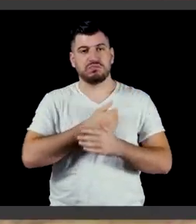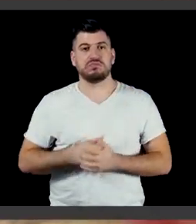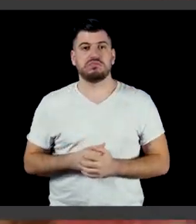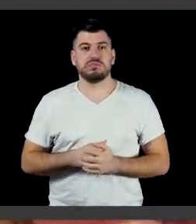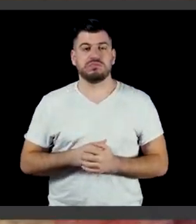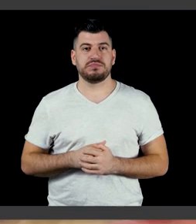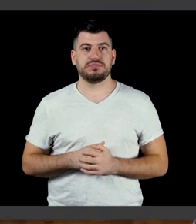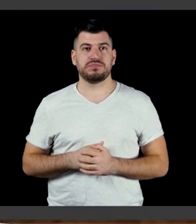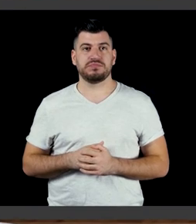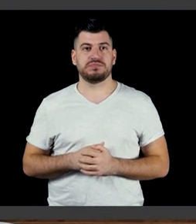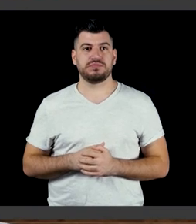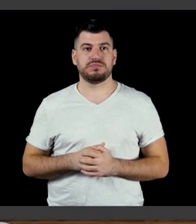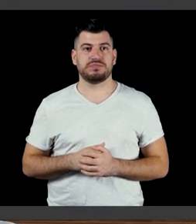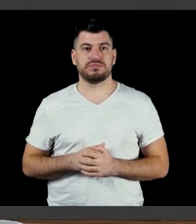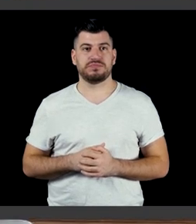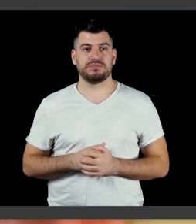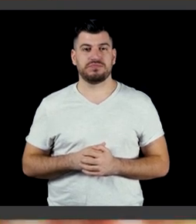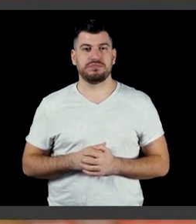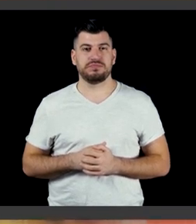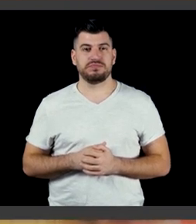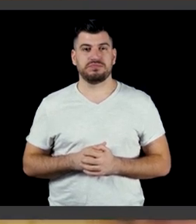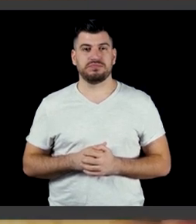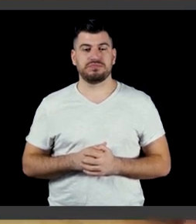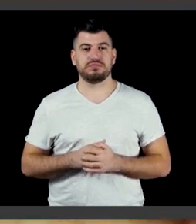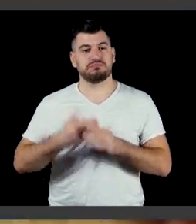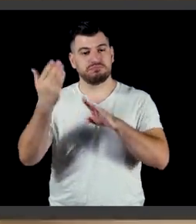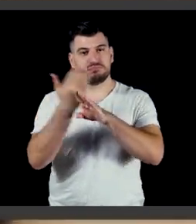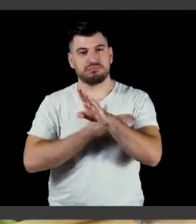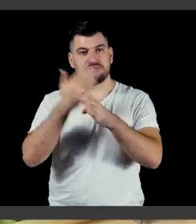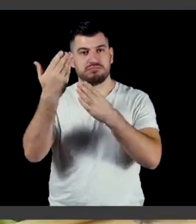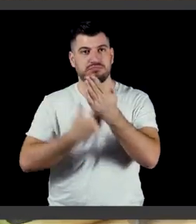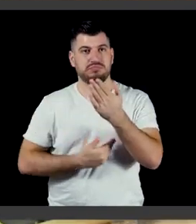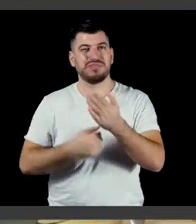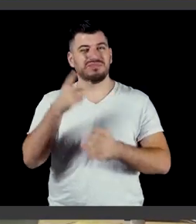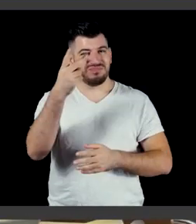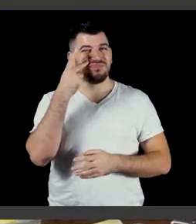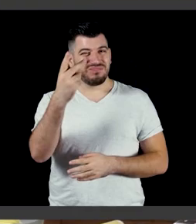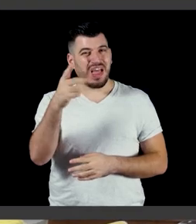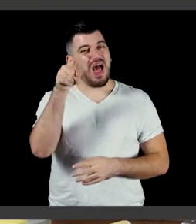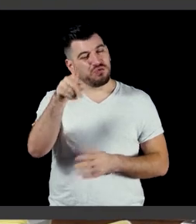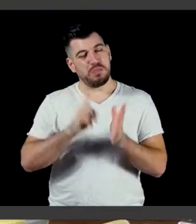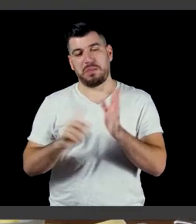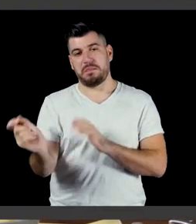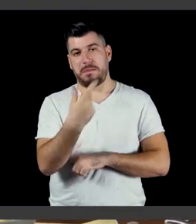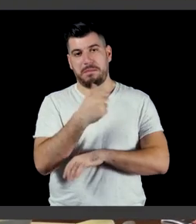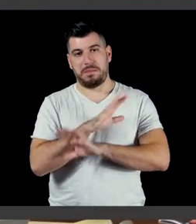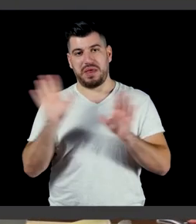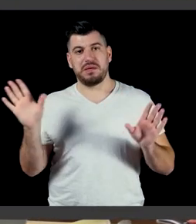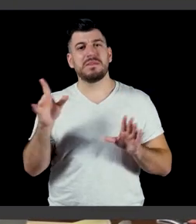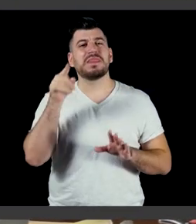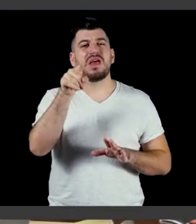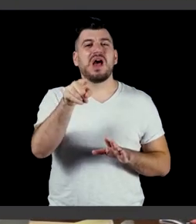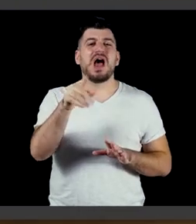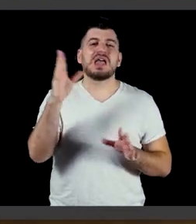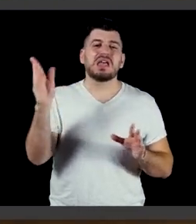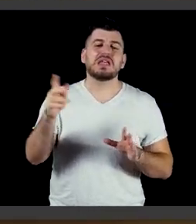κατευθείαν από το φιλέτο. Δέστε εδώ πέρα. Αυτό εδώ έπρεπε να βγει. Αυτό εδώ, όσο καλά και να το